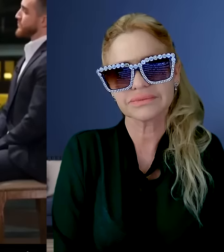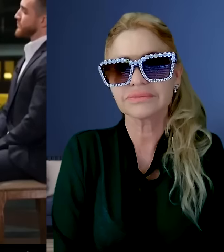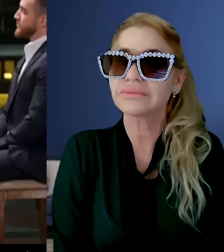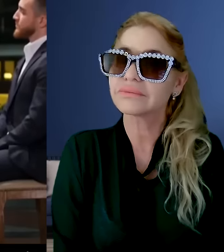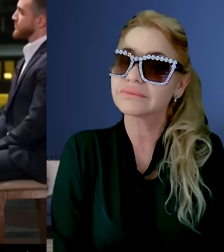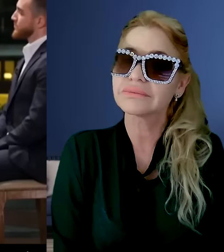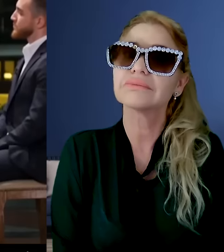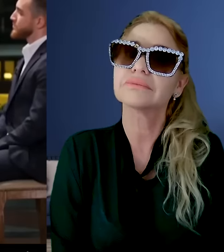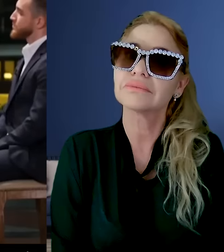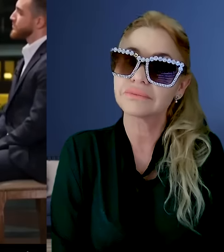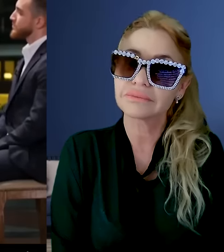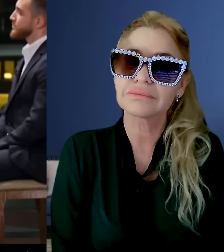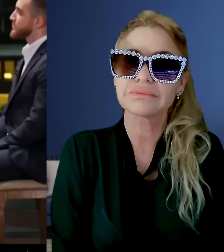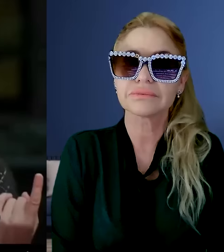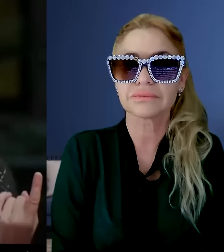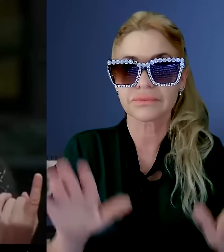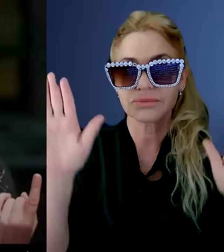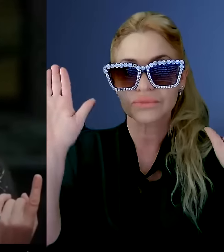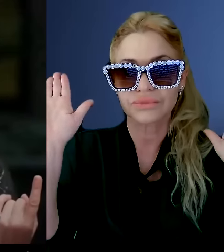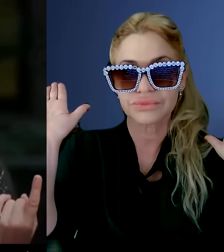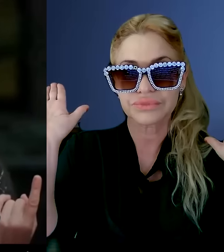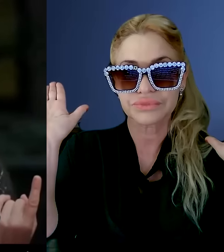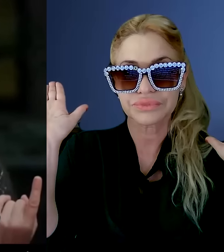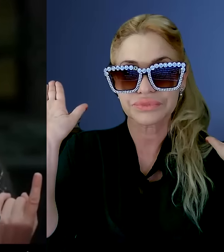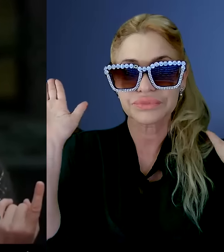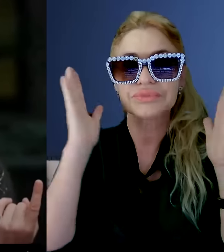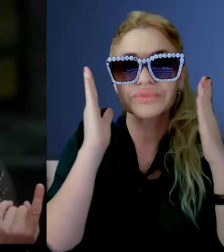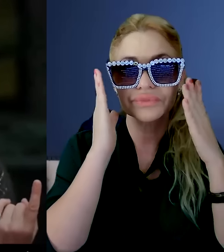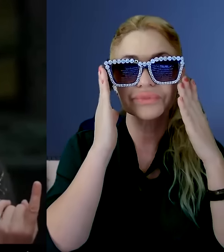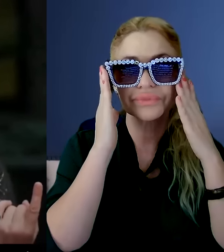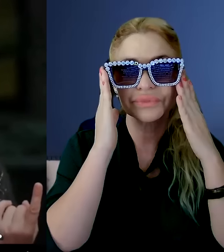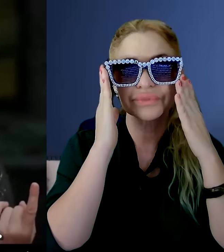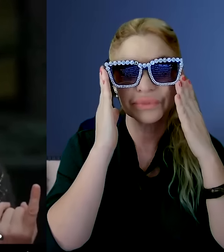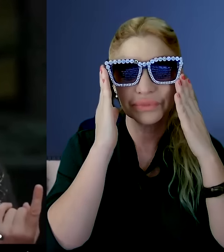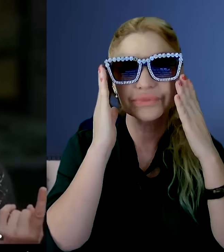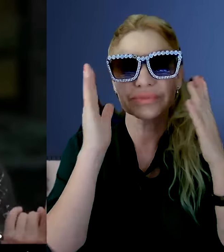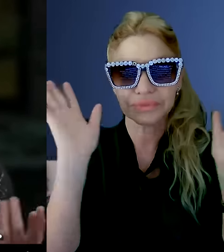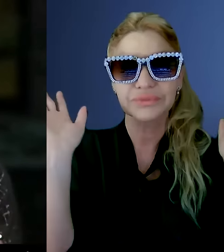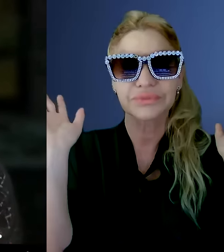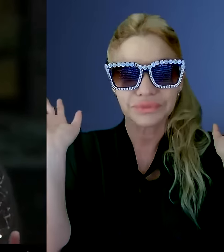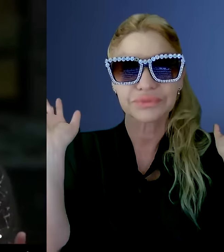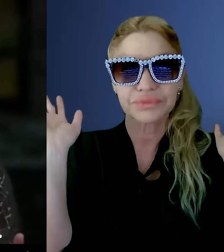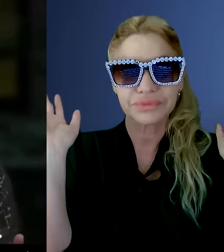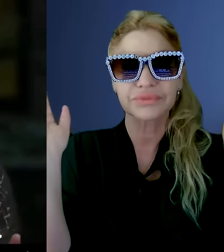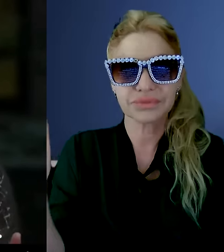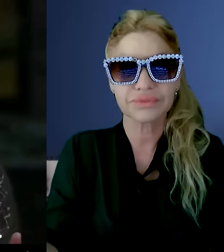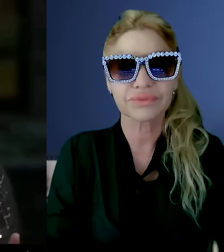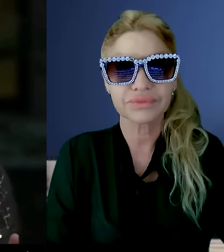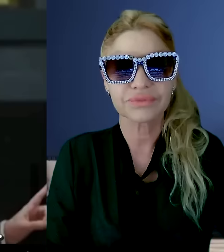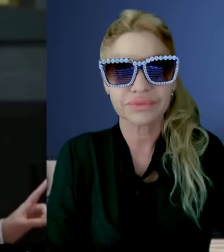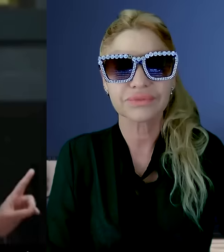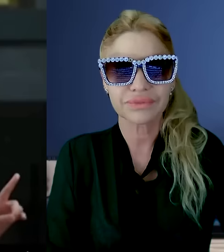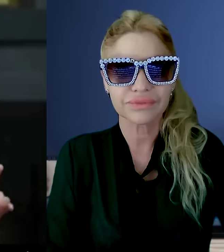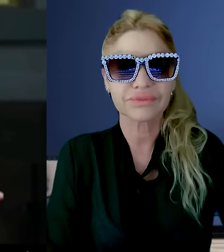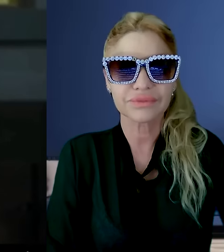правосудие? Он что, один был мальчик там? Там же было огромное количество детей в центре этой преступной